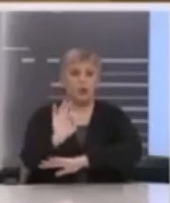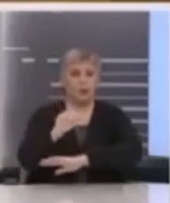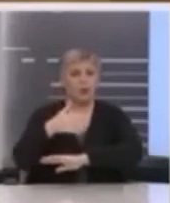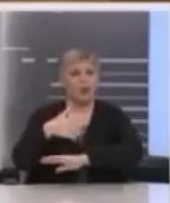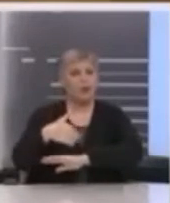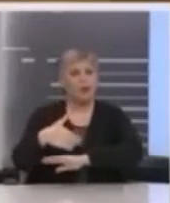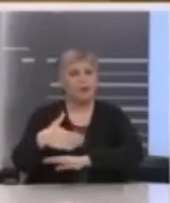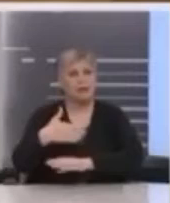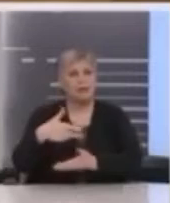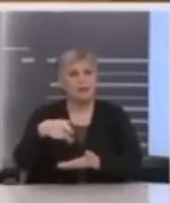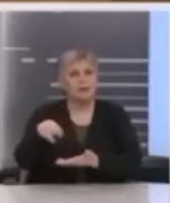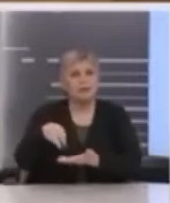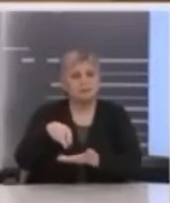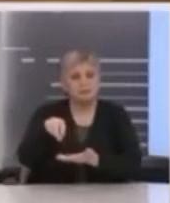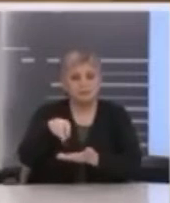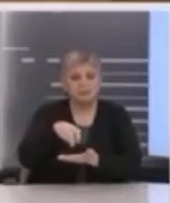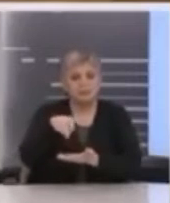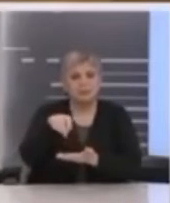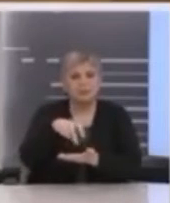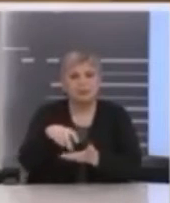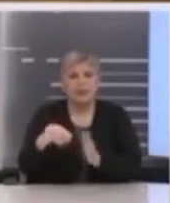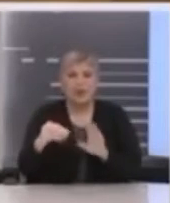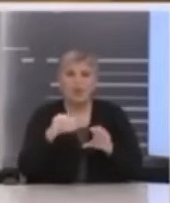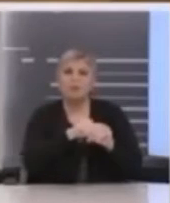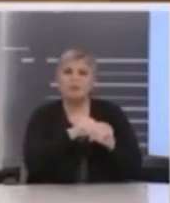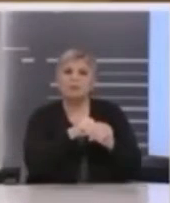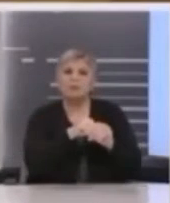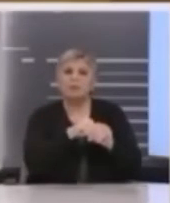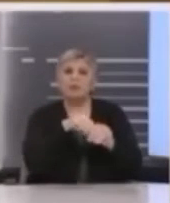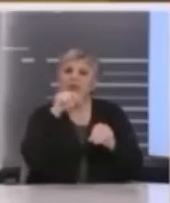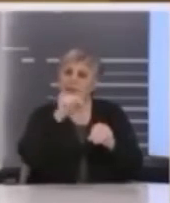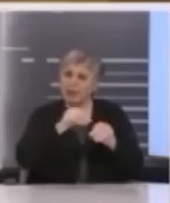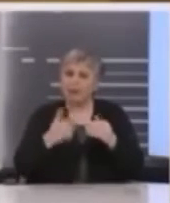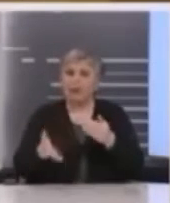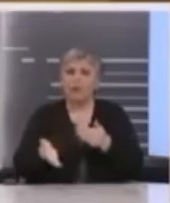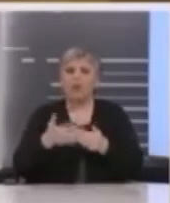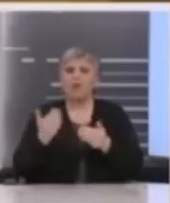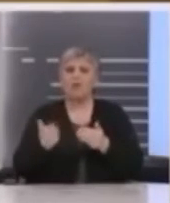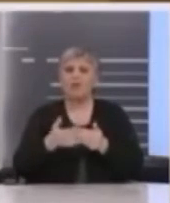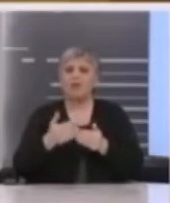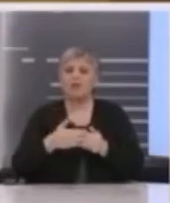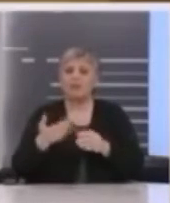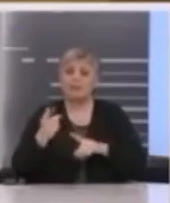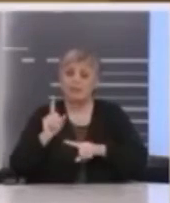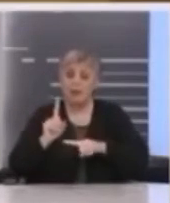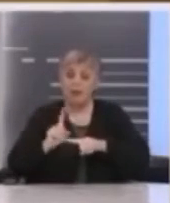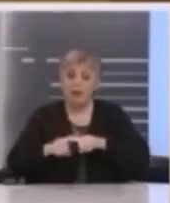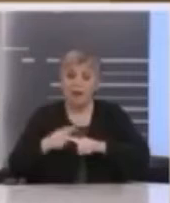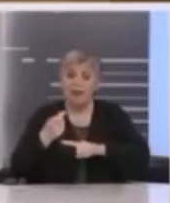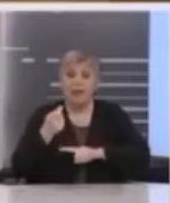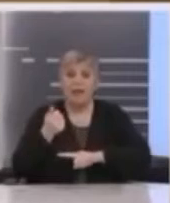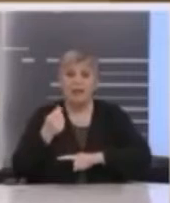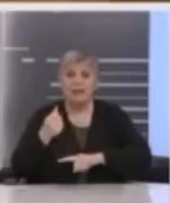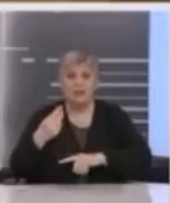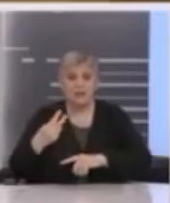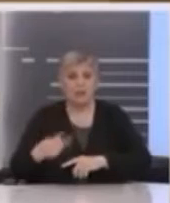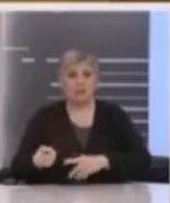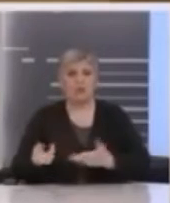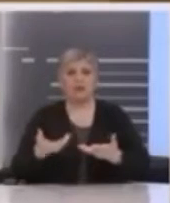σε μακροπρόθεσμη βάση είναι βλαπτικοί για την εθνική οικονομία. Λειτουργούν ηφαισιακά,